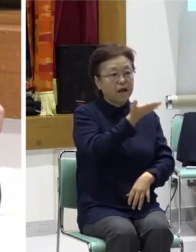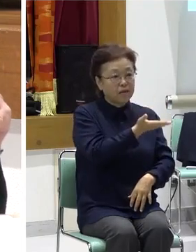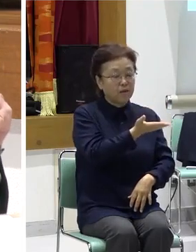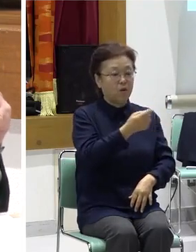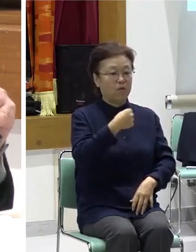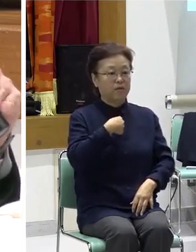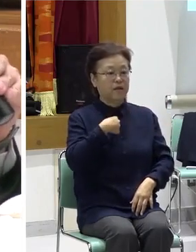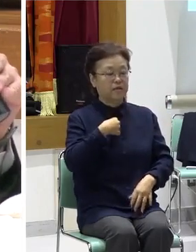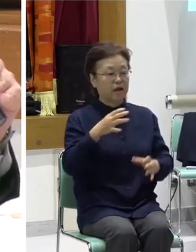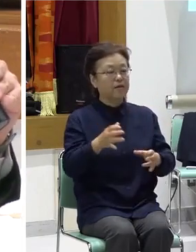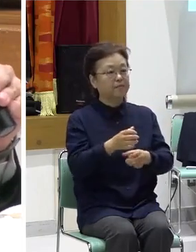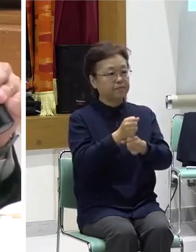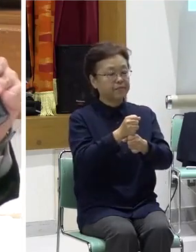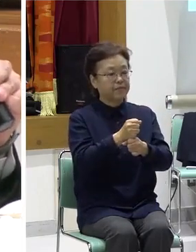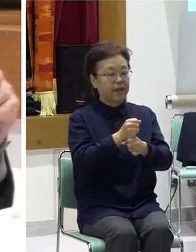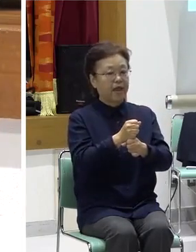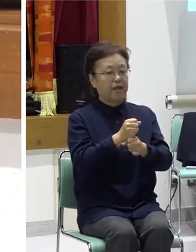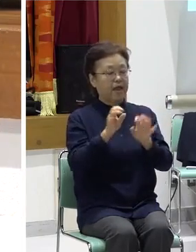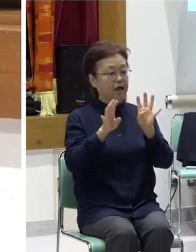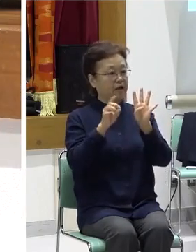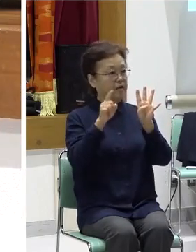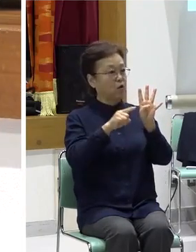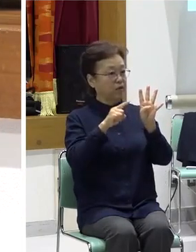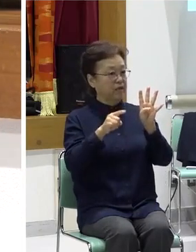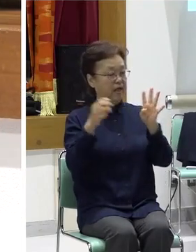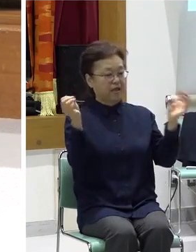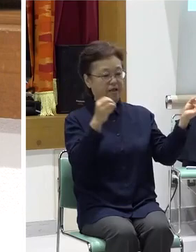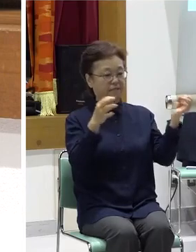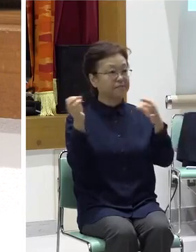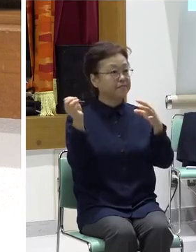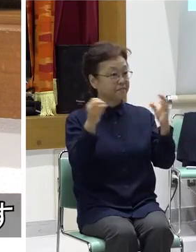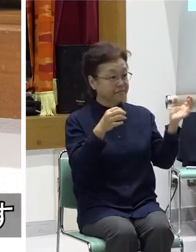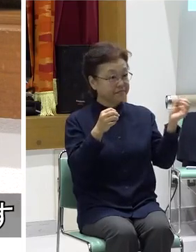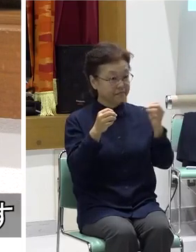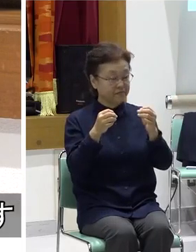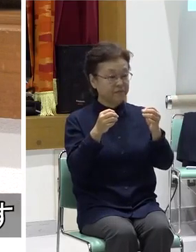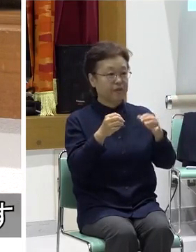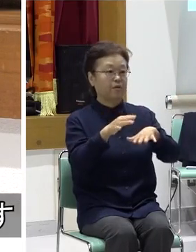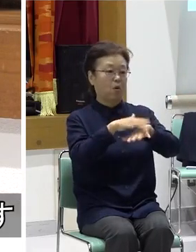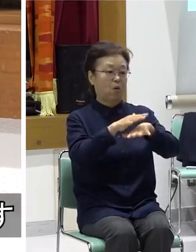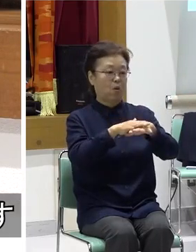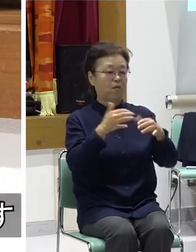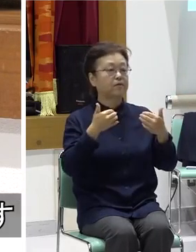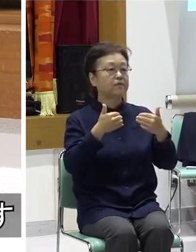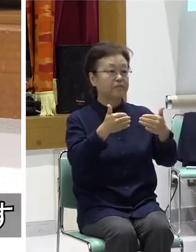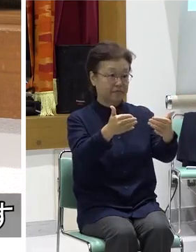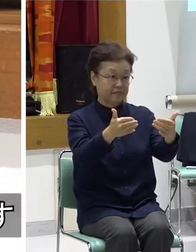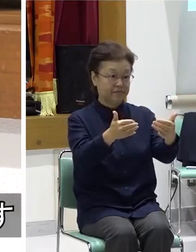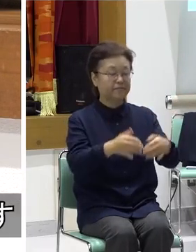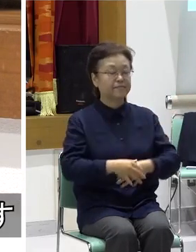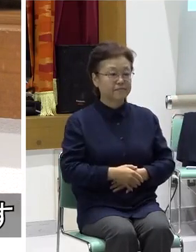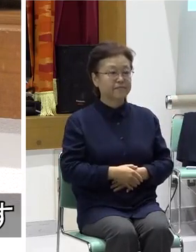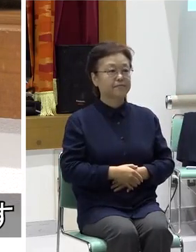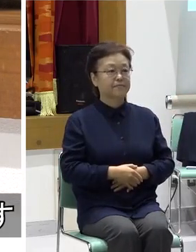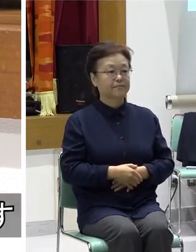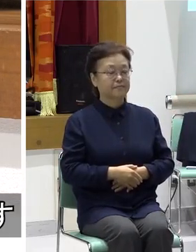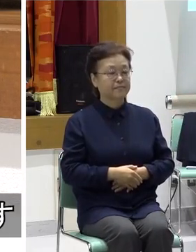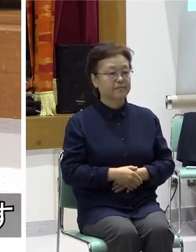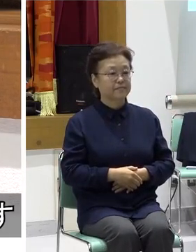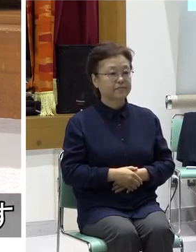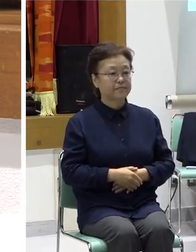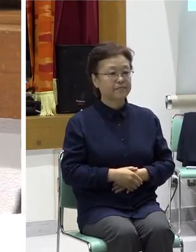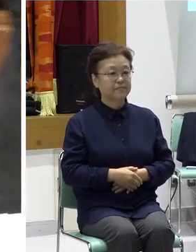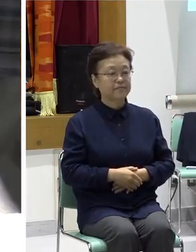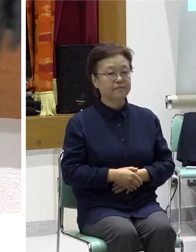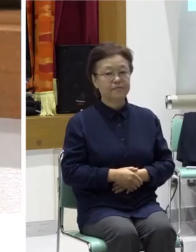てもらったり、そのパネリスト同士でちょっとこうやり取りをしていただくというふうな形で進めていきたいなと思います